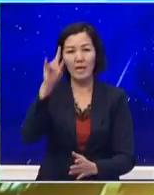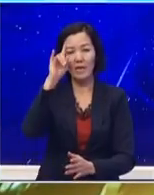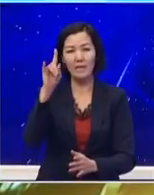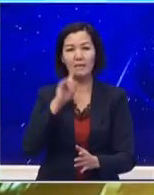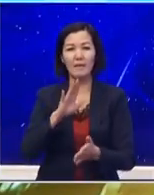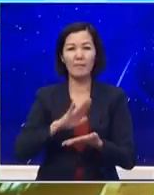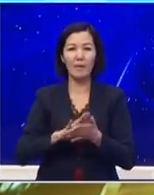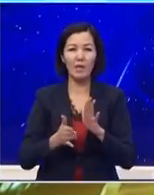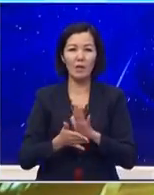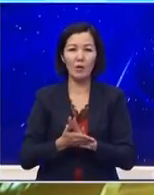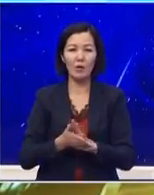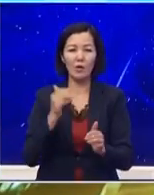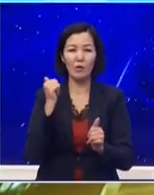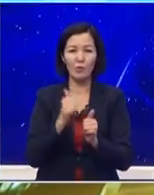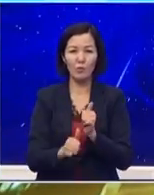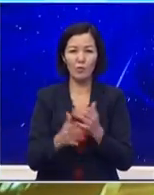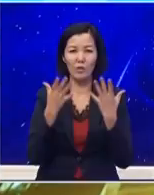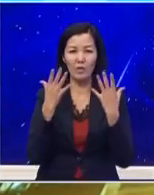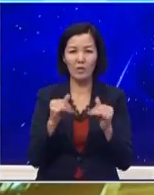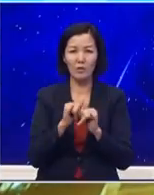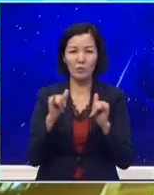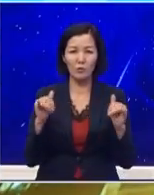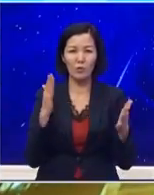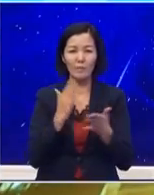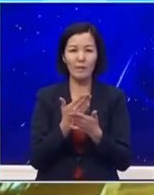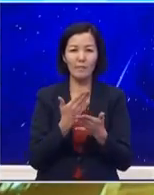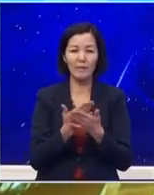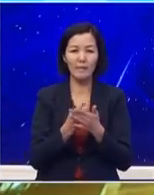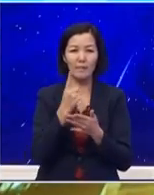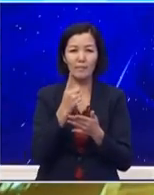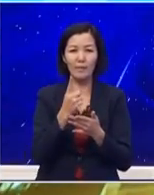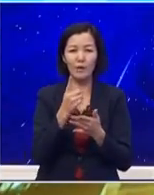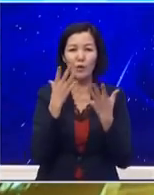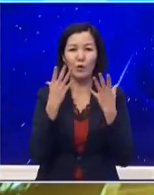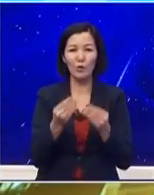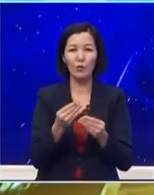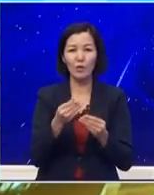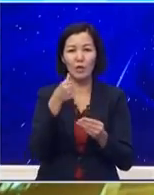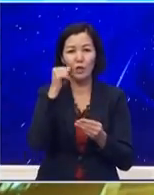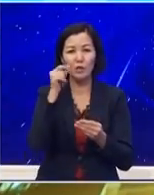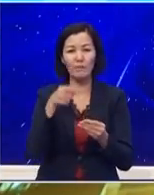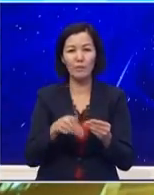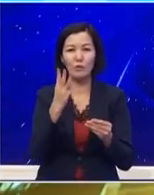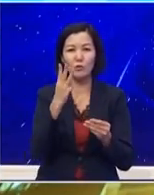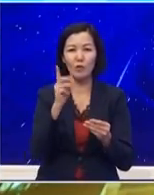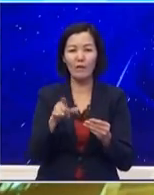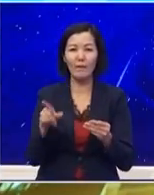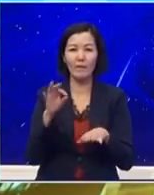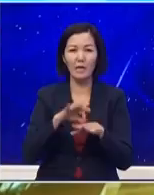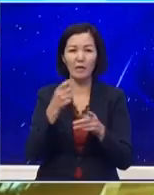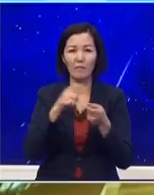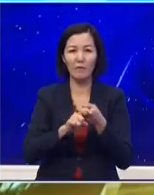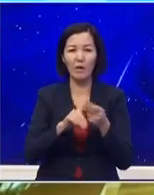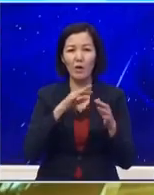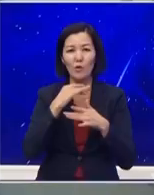Қазақстанда эпидемиологиялық жағдай күннен күнге ушығып барады. Мәселен, бір тәулікте 1003 адамнан коронавирус анықталды. Басым